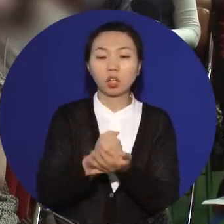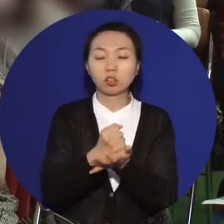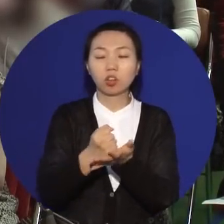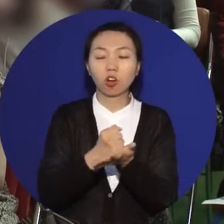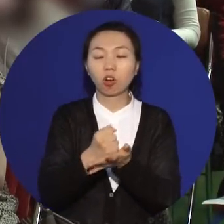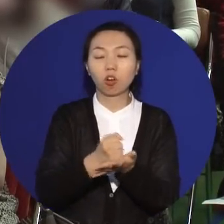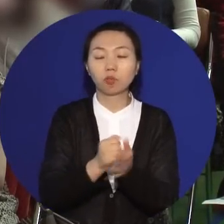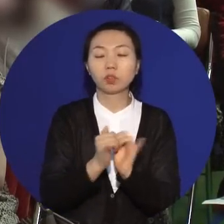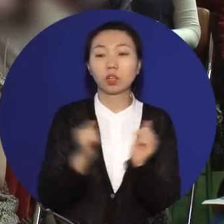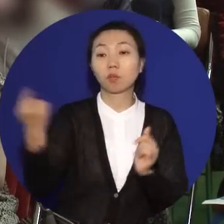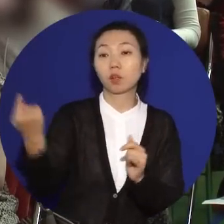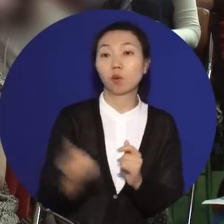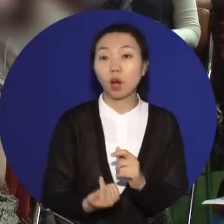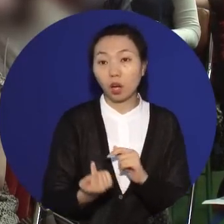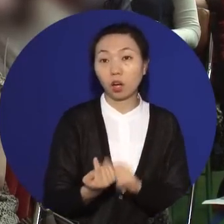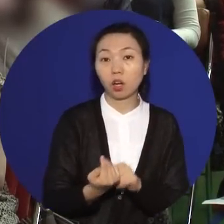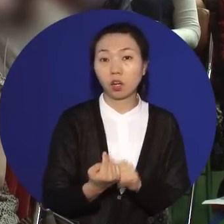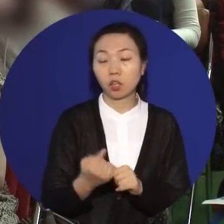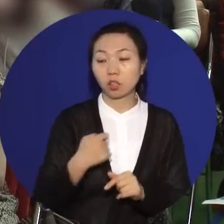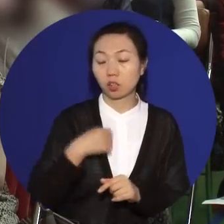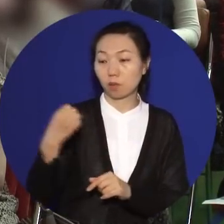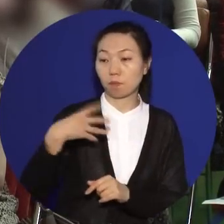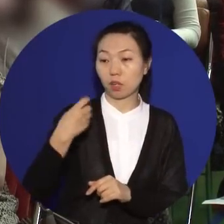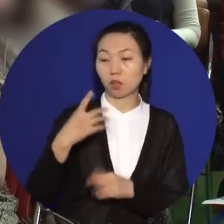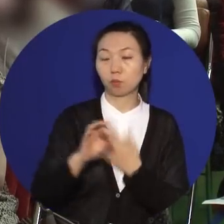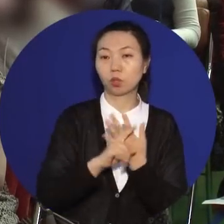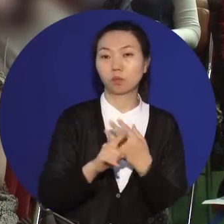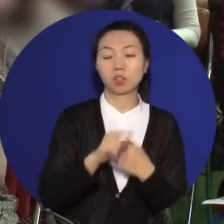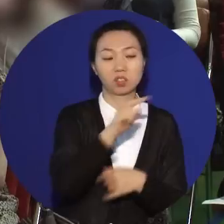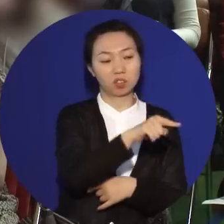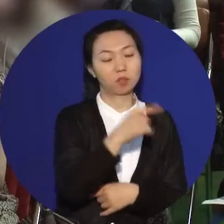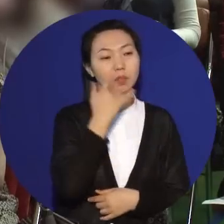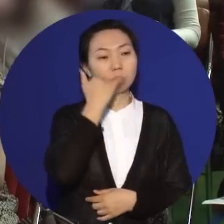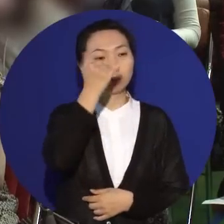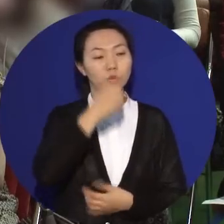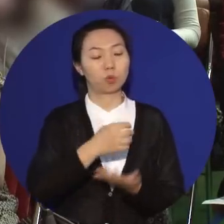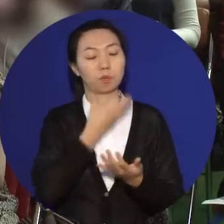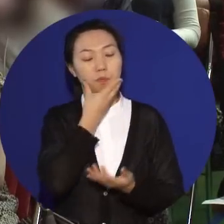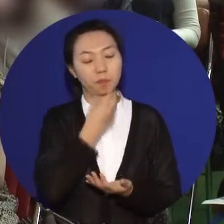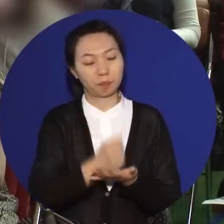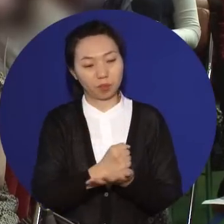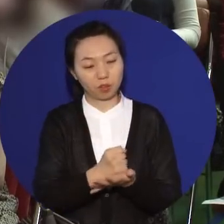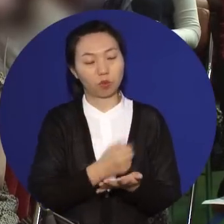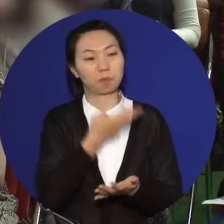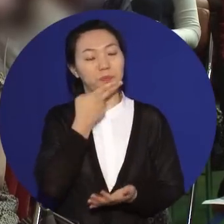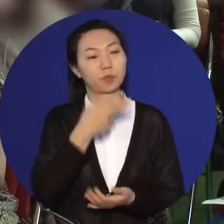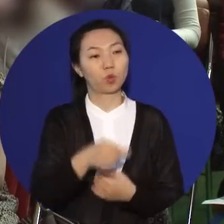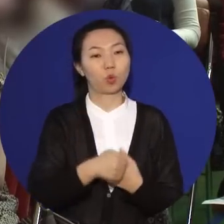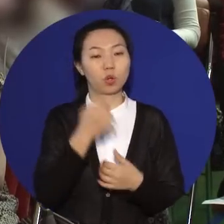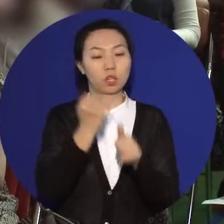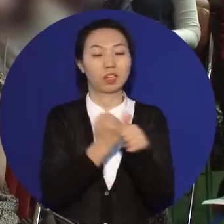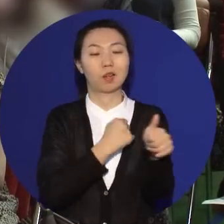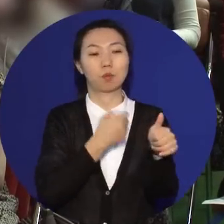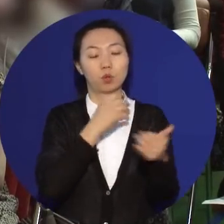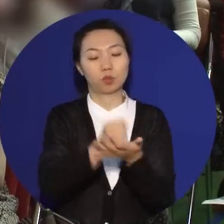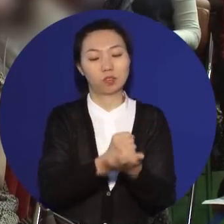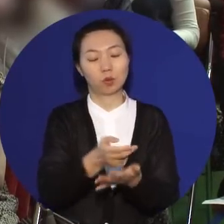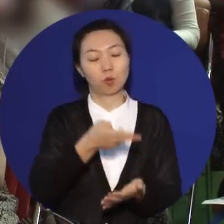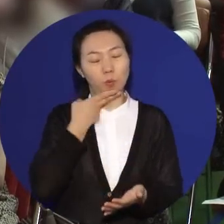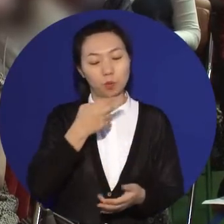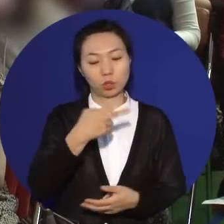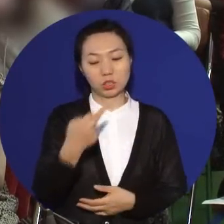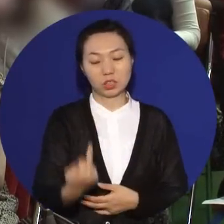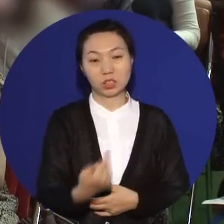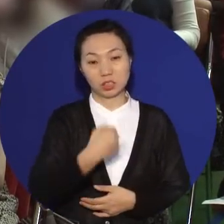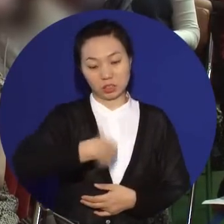사람이 저에게 와서 아줌마는 부모 복도 없고 남편 복도 없고 자식 복도 없다. 아줌마